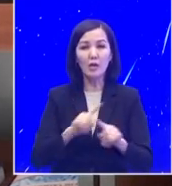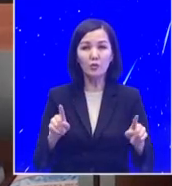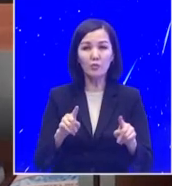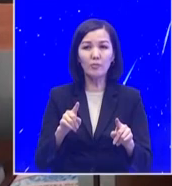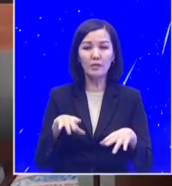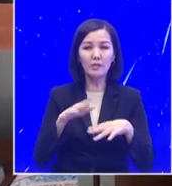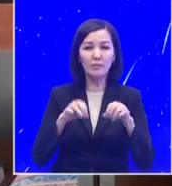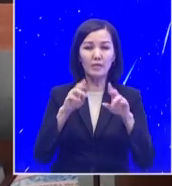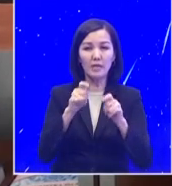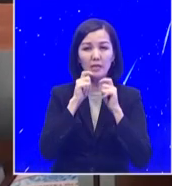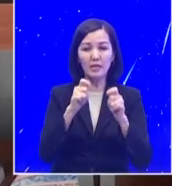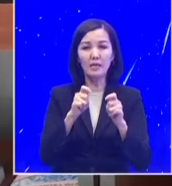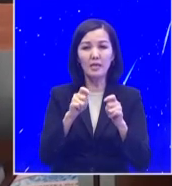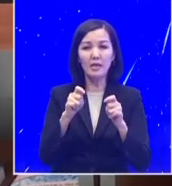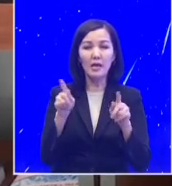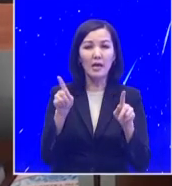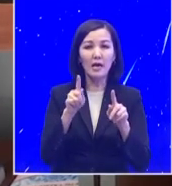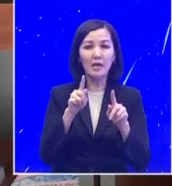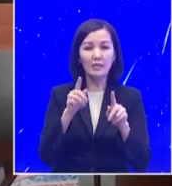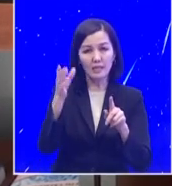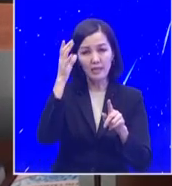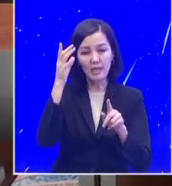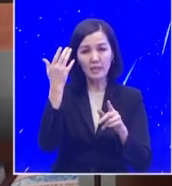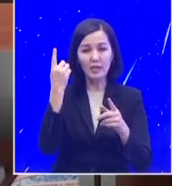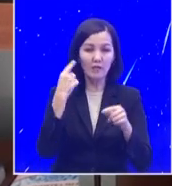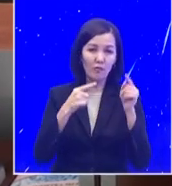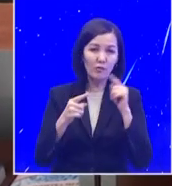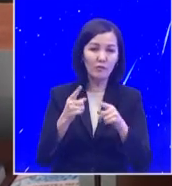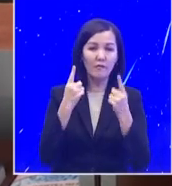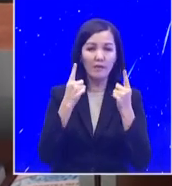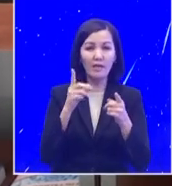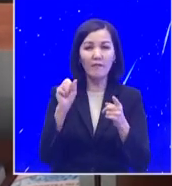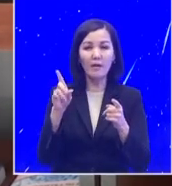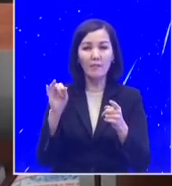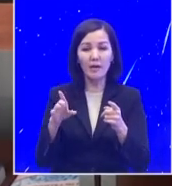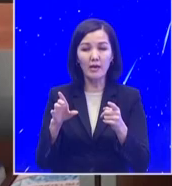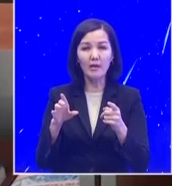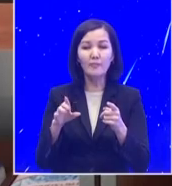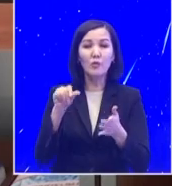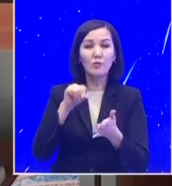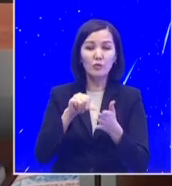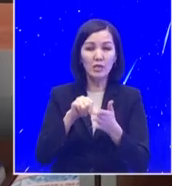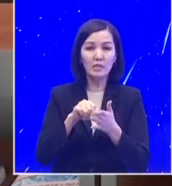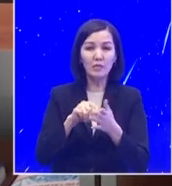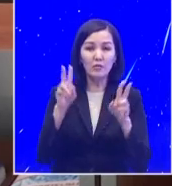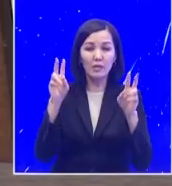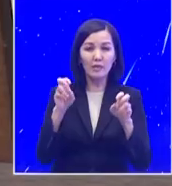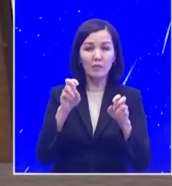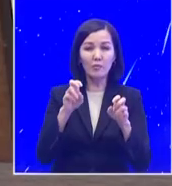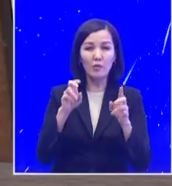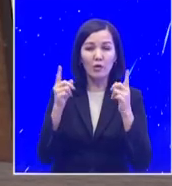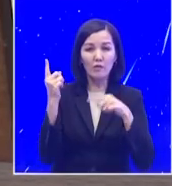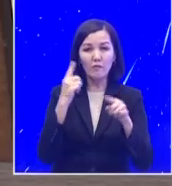будет специальная награда отличившимся в знании творчества великого Абая Кунанбаева. То есть участники на тему творчества Абая